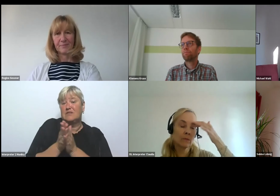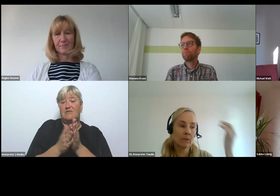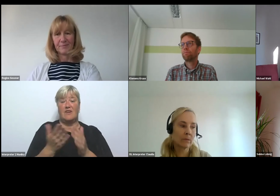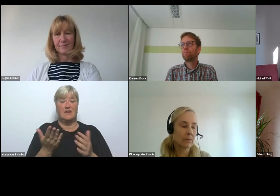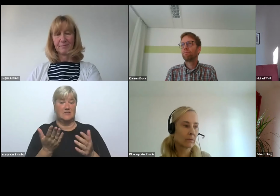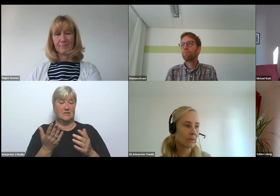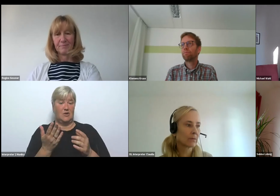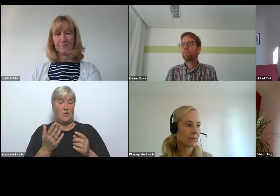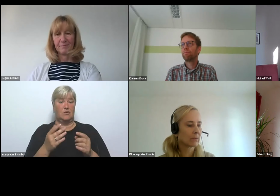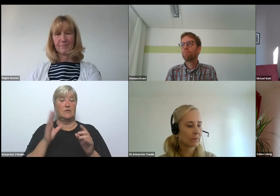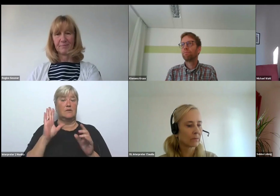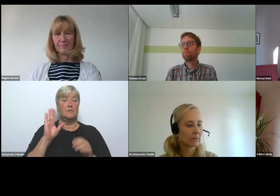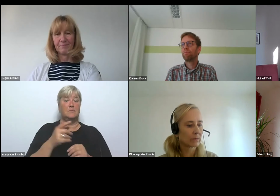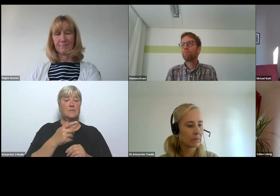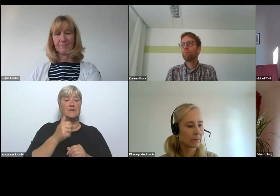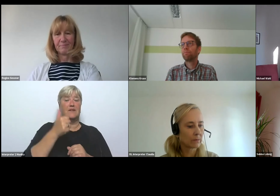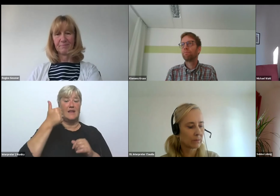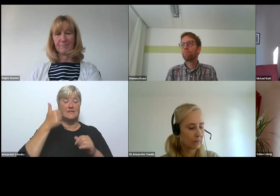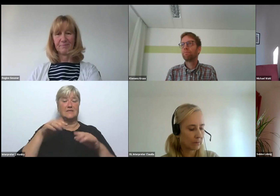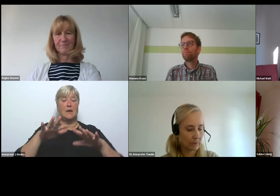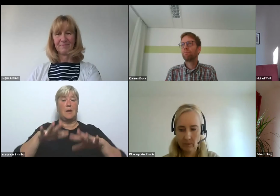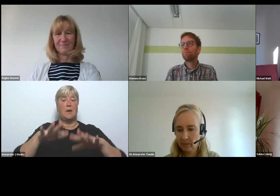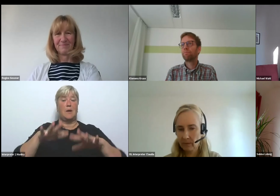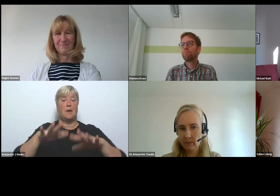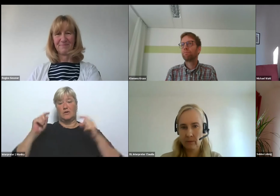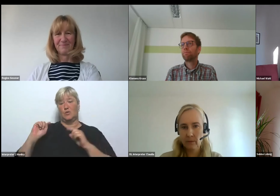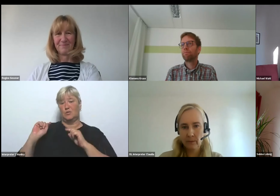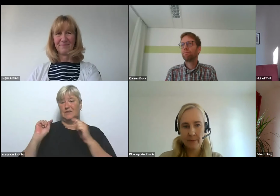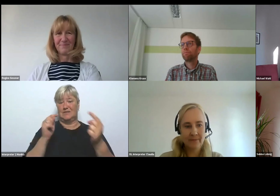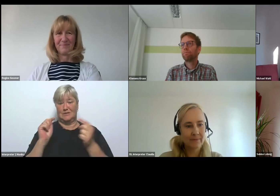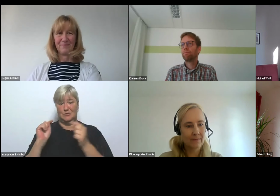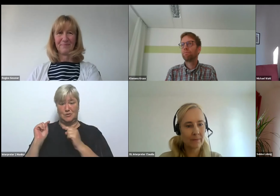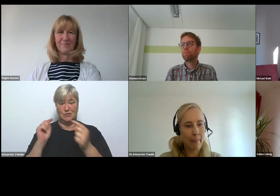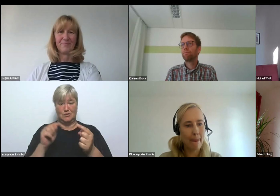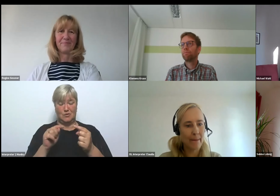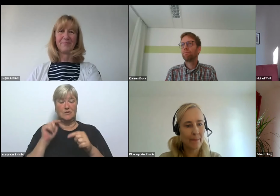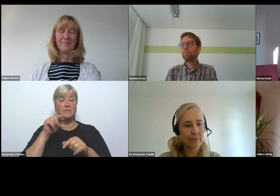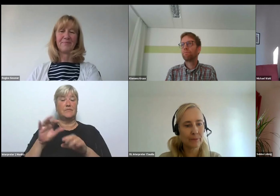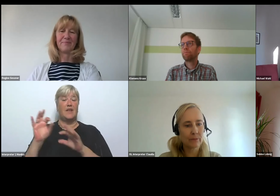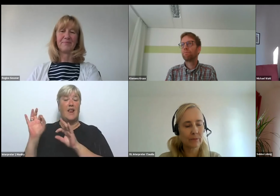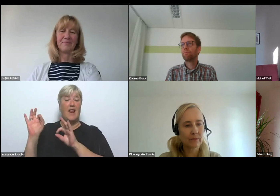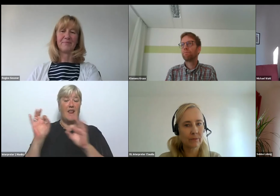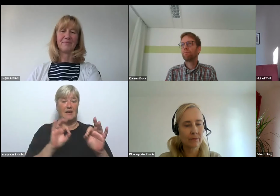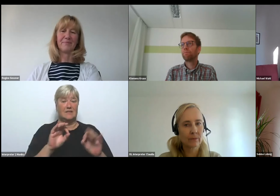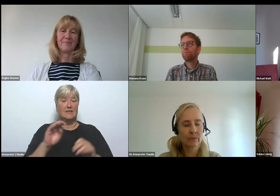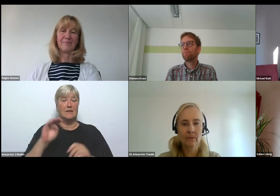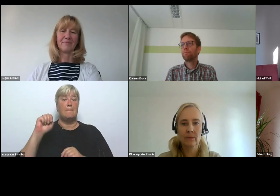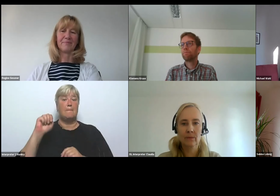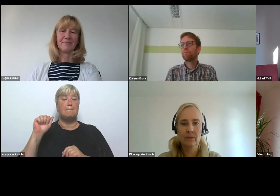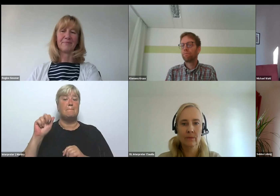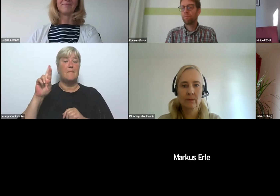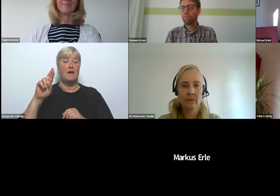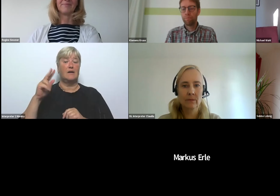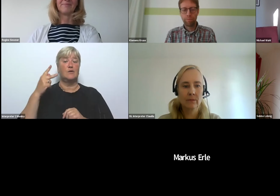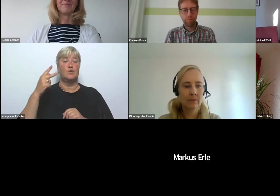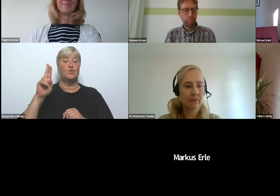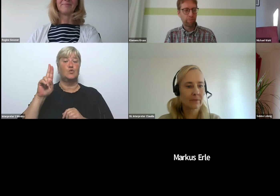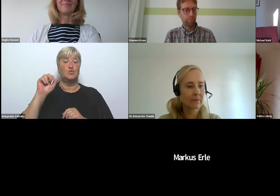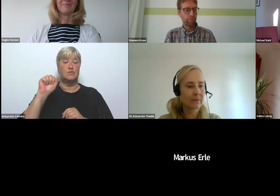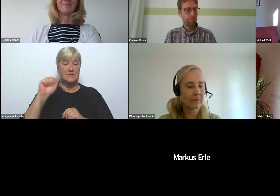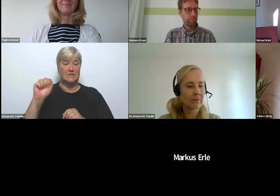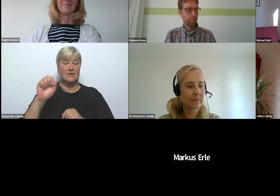werden wir mit der ersten Podiumsdiskussion sehen. Und diese wird geleitet von Markus Erle. Und jeder von uns, der sich